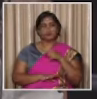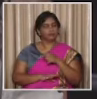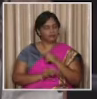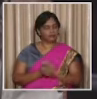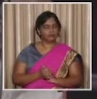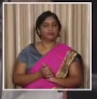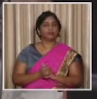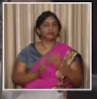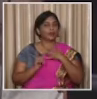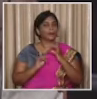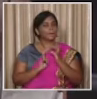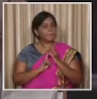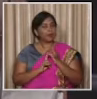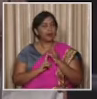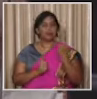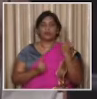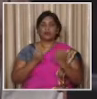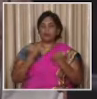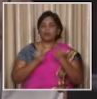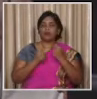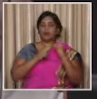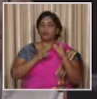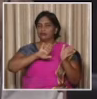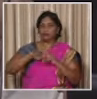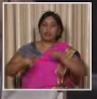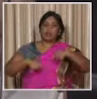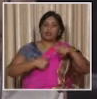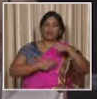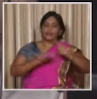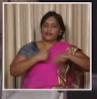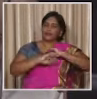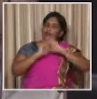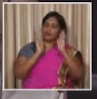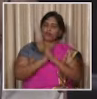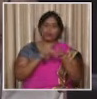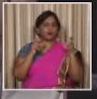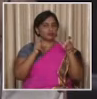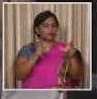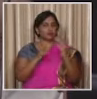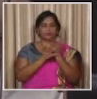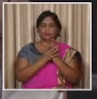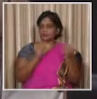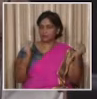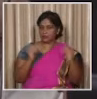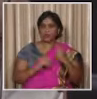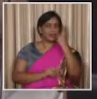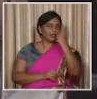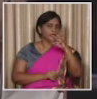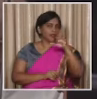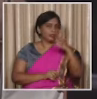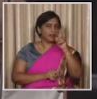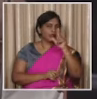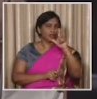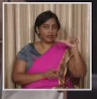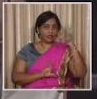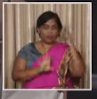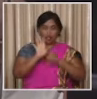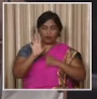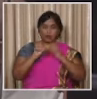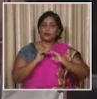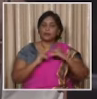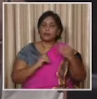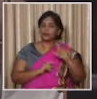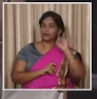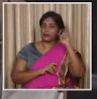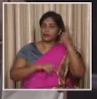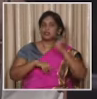තිබෙනවා. පෞද්ගලික මෝටර් වාහන හැර අනෙකුත් ආයතන සීමා ඉවත් කර තියෙනවා. 1977 වසරෙන් පසු